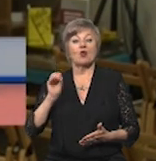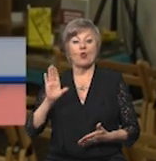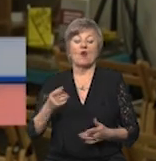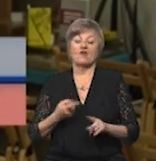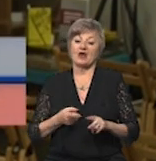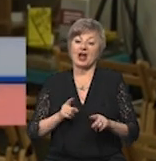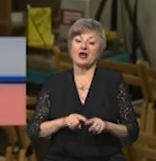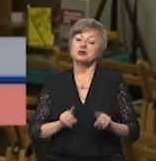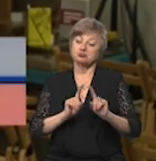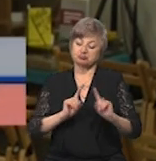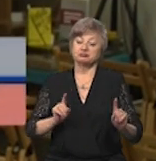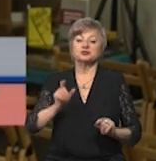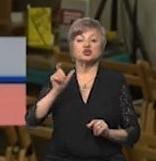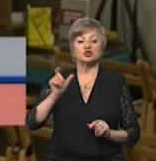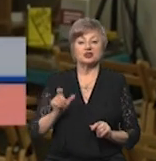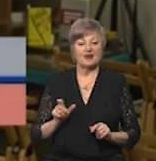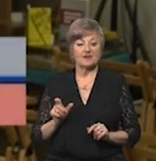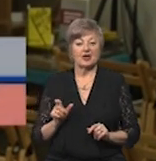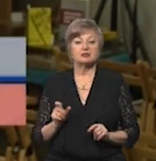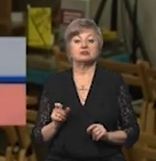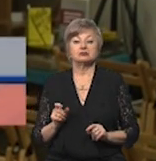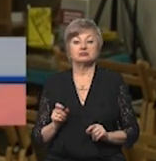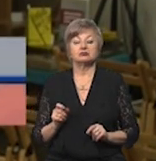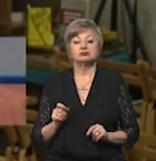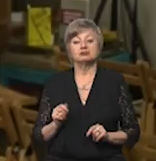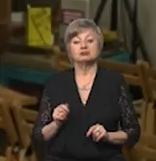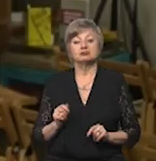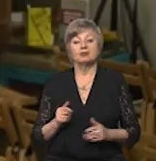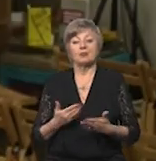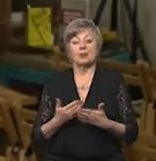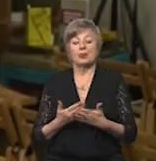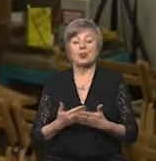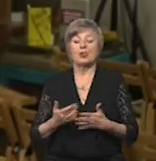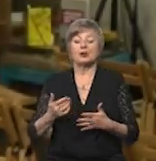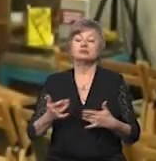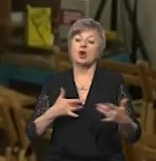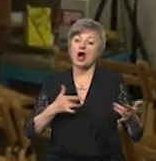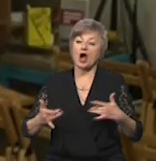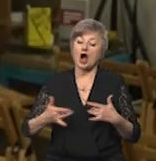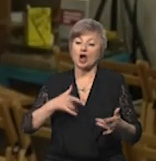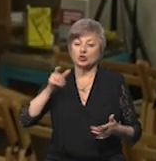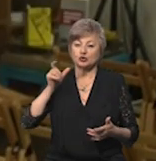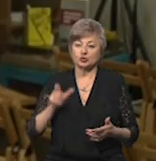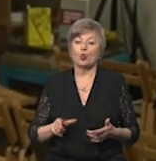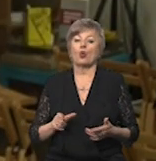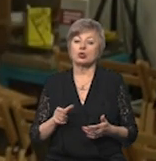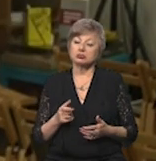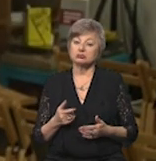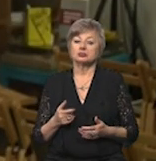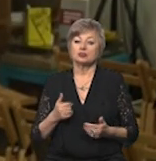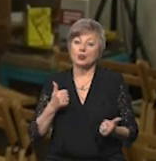дуже людина, письменник, поет, громадський діяч, актор, просто вразив